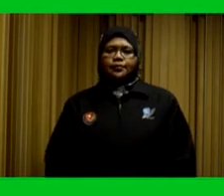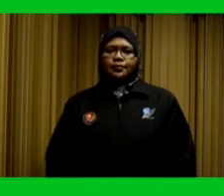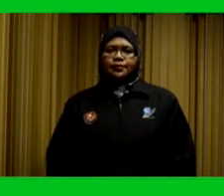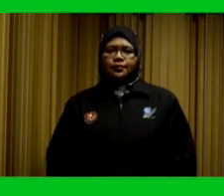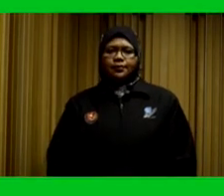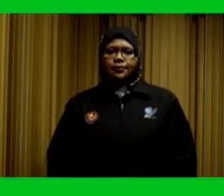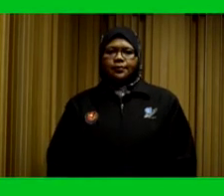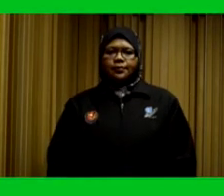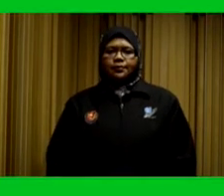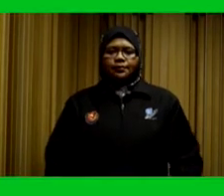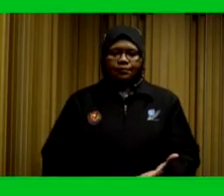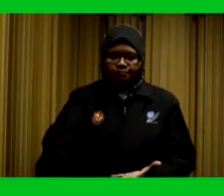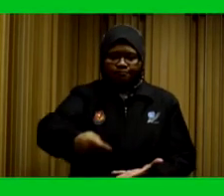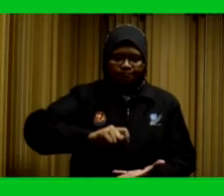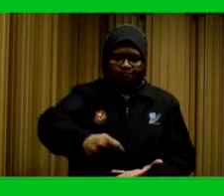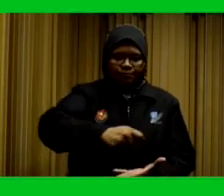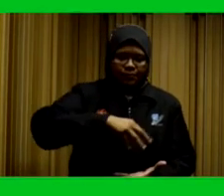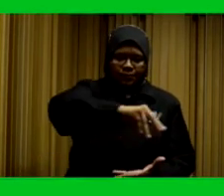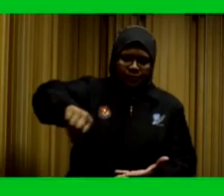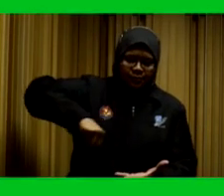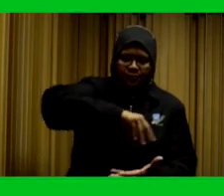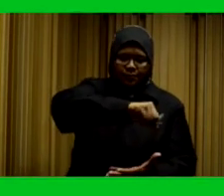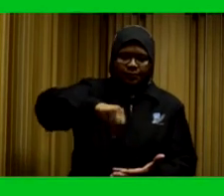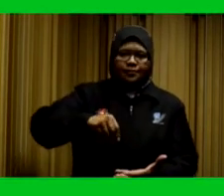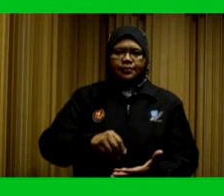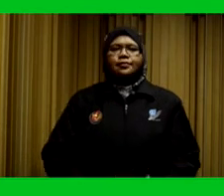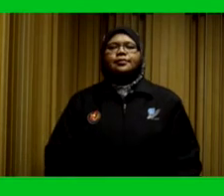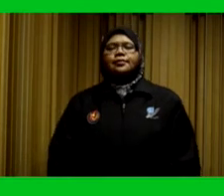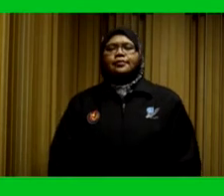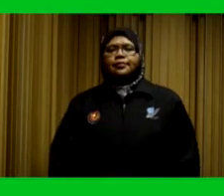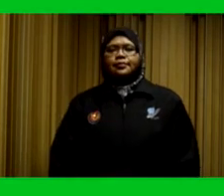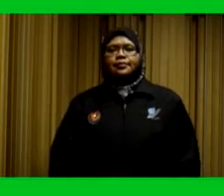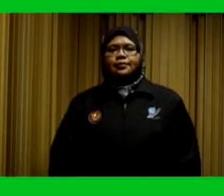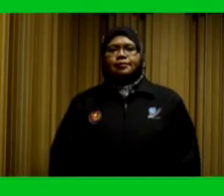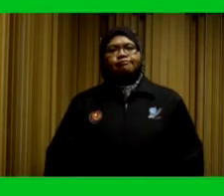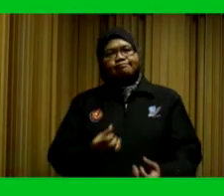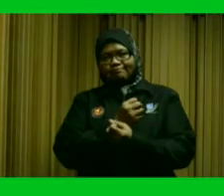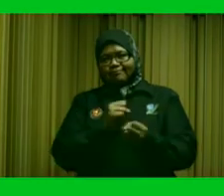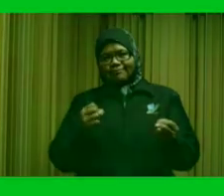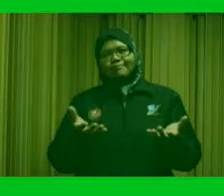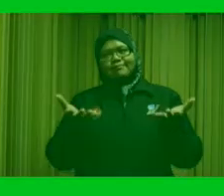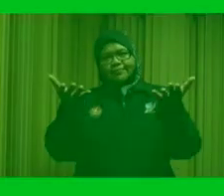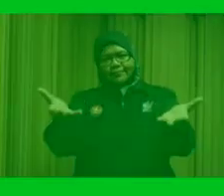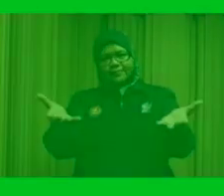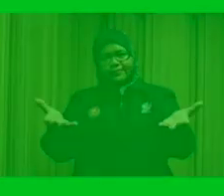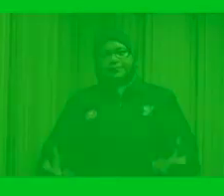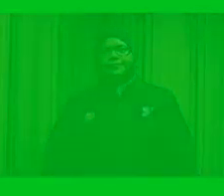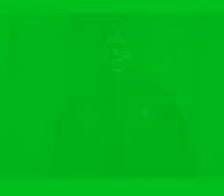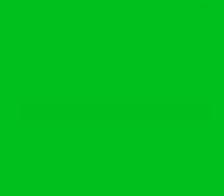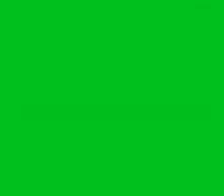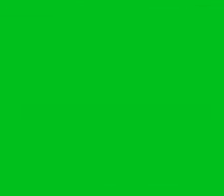Angkat dan hiaskan mengikut citarasa. Hidangan setia untuk dihidangkan.